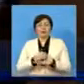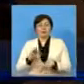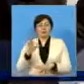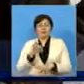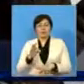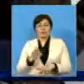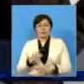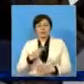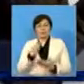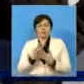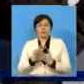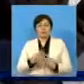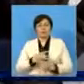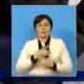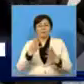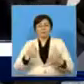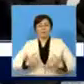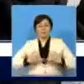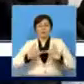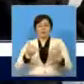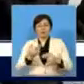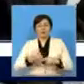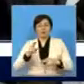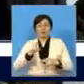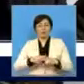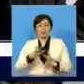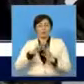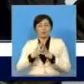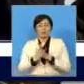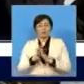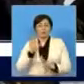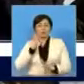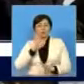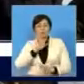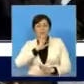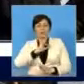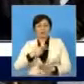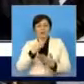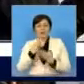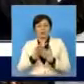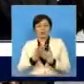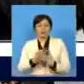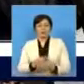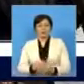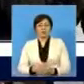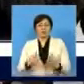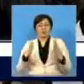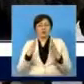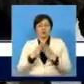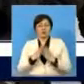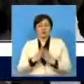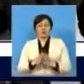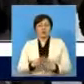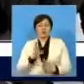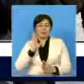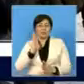келдік. Сіздерді мерекемен құттықтап, осы елдеріңізге тартылған судың игілігін көріңіздер деп жатыр. Үйден құдықтан аязда қыста